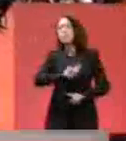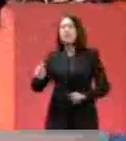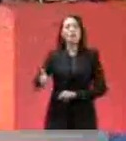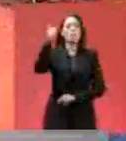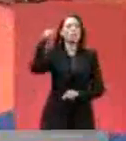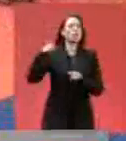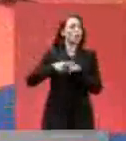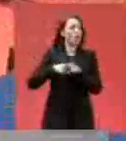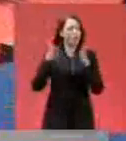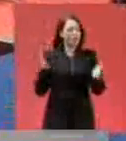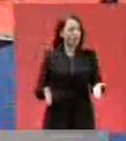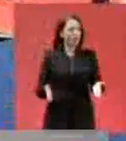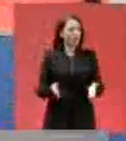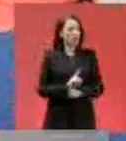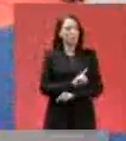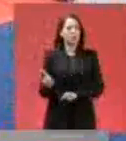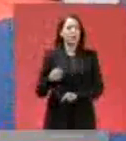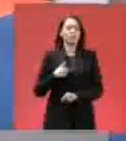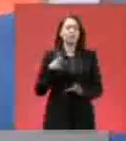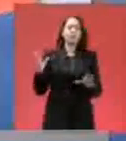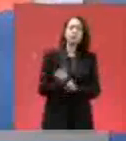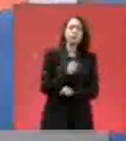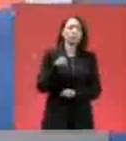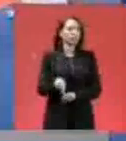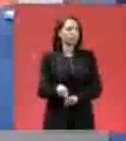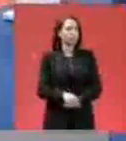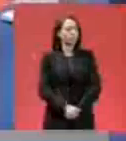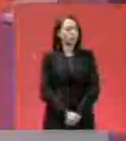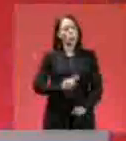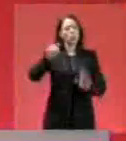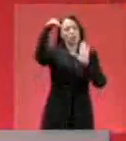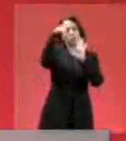στις μαύρες μέρες, στη μαύρη μιζέρια των μνημονίων και της παρακμής.